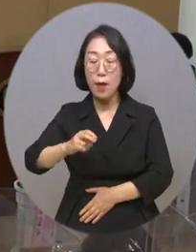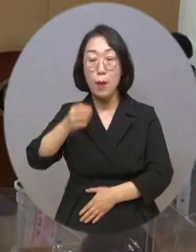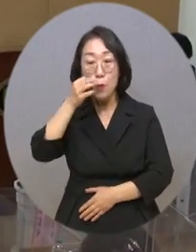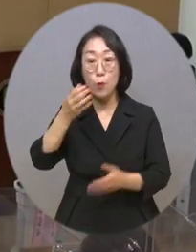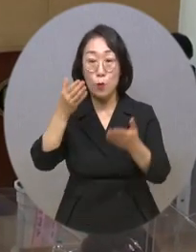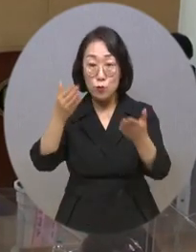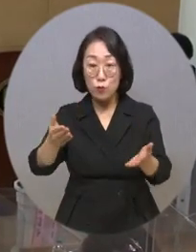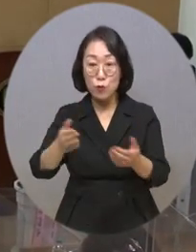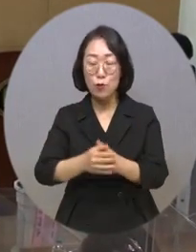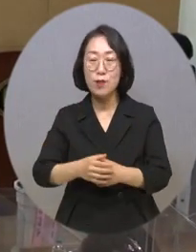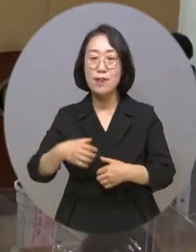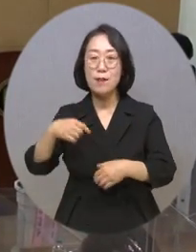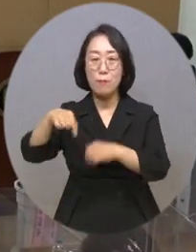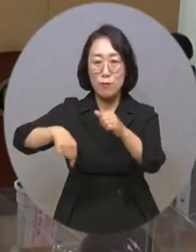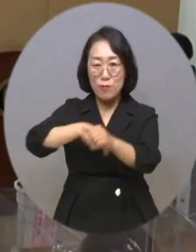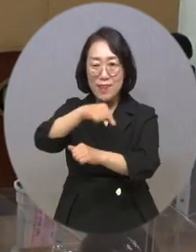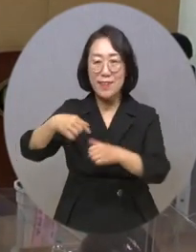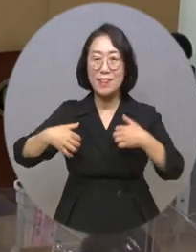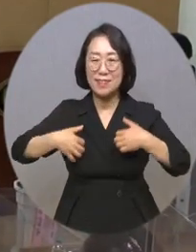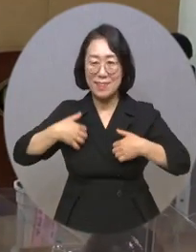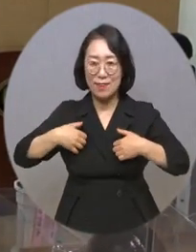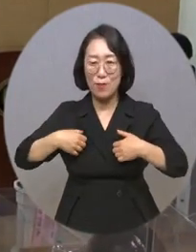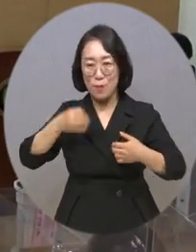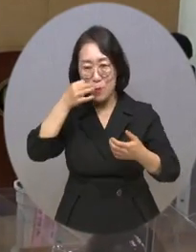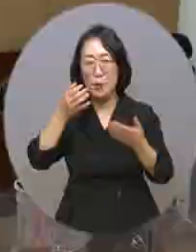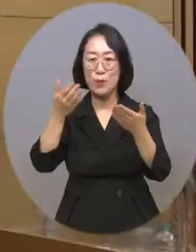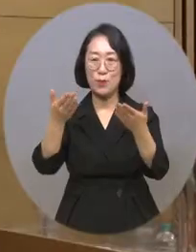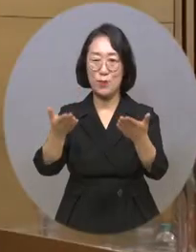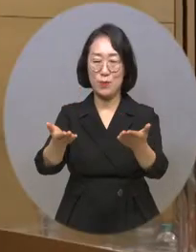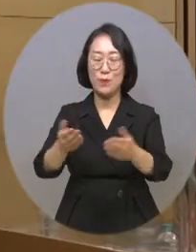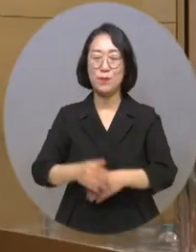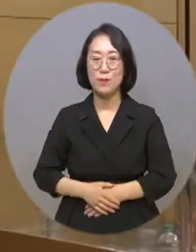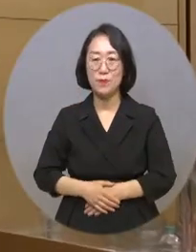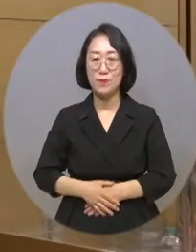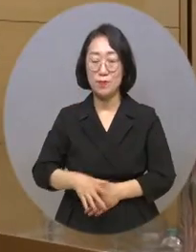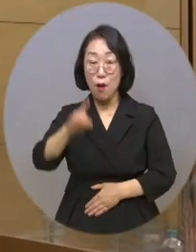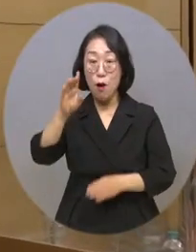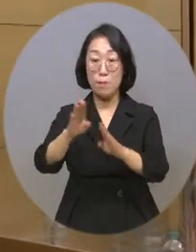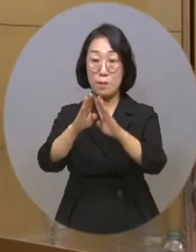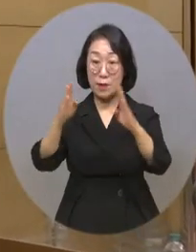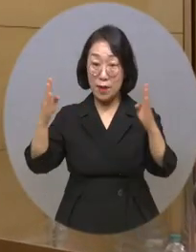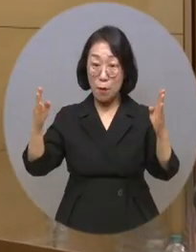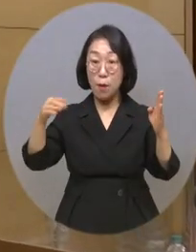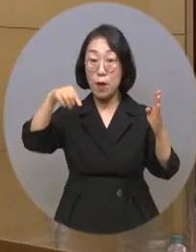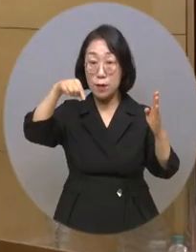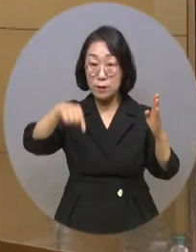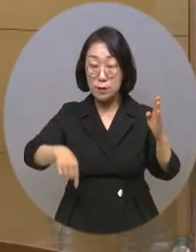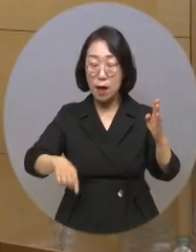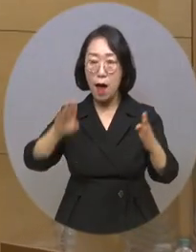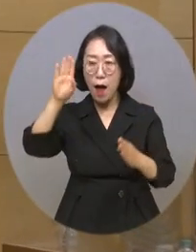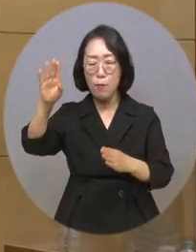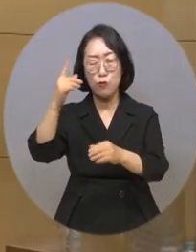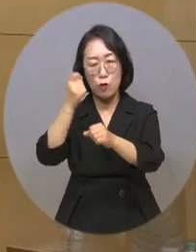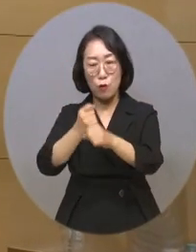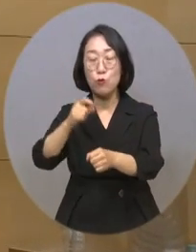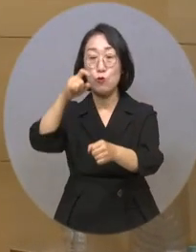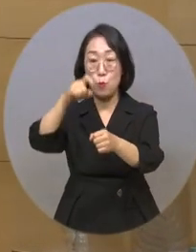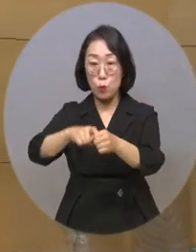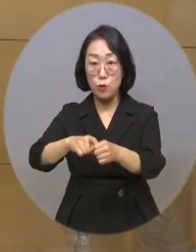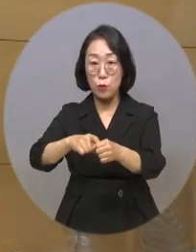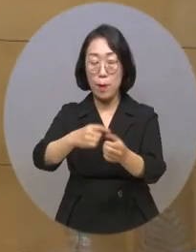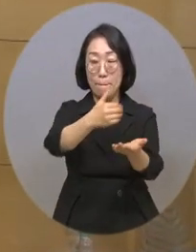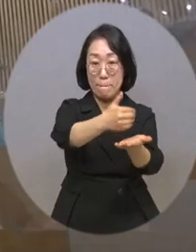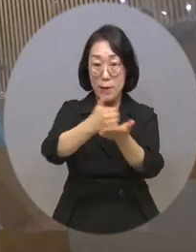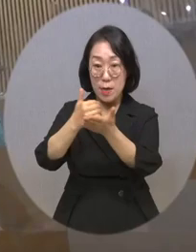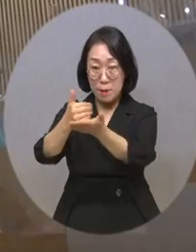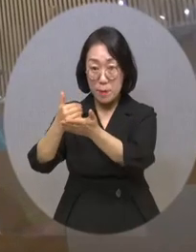통해 풍악을 높이 올리며 시작되었습니다. 창립총회를 통해 앞으로 연구 방향에 대한 다양한 의견을